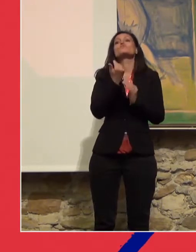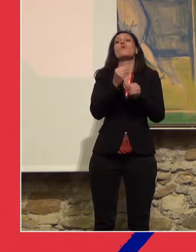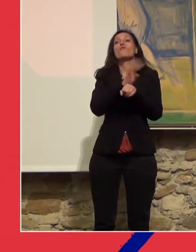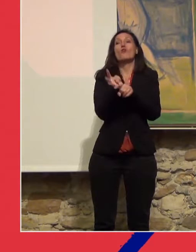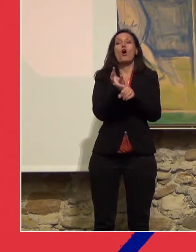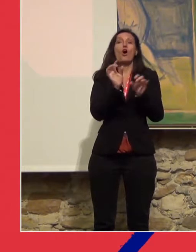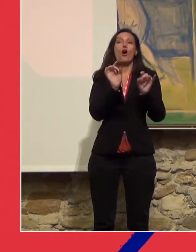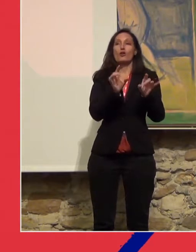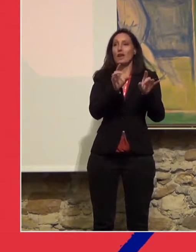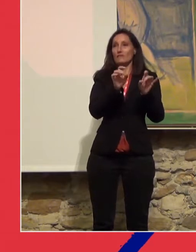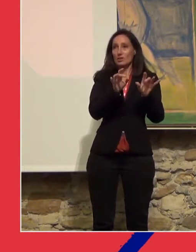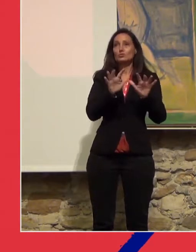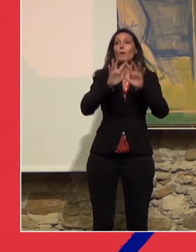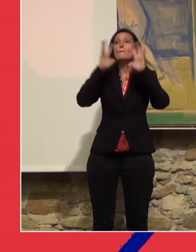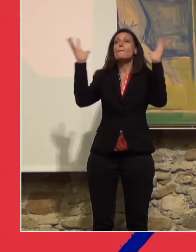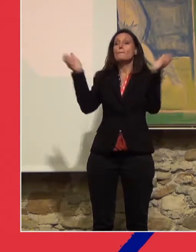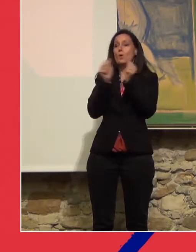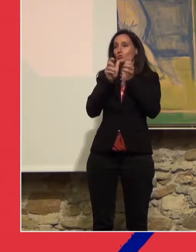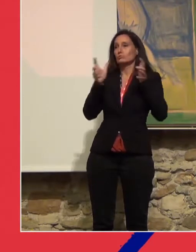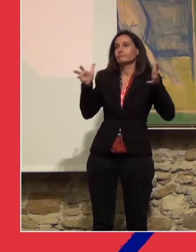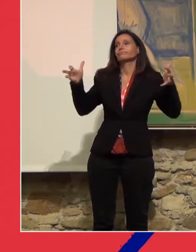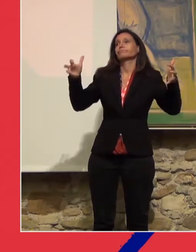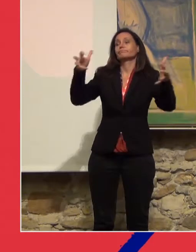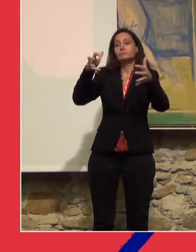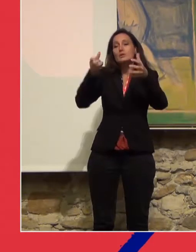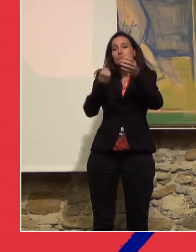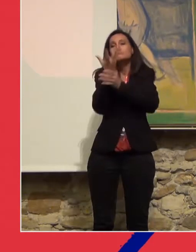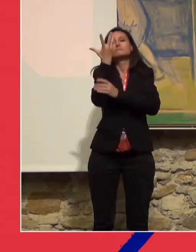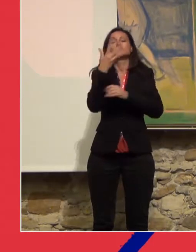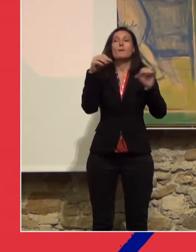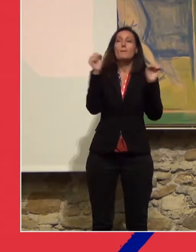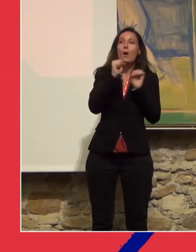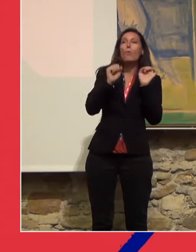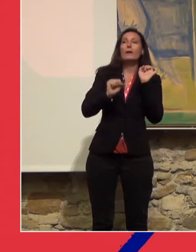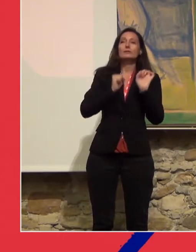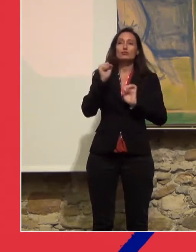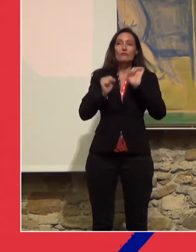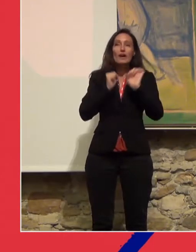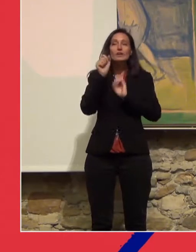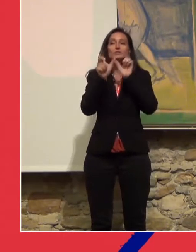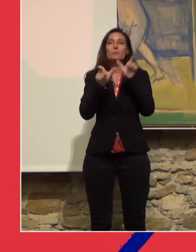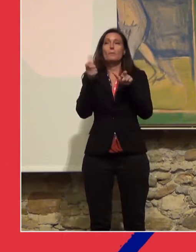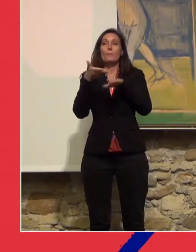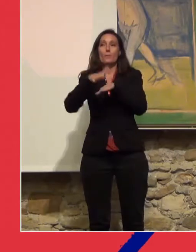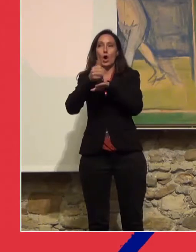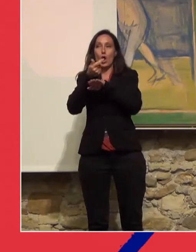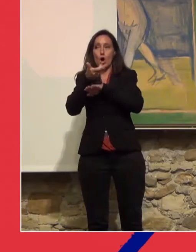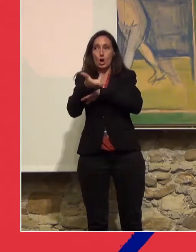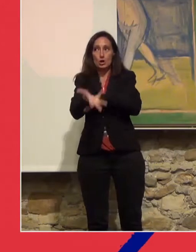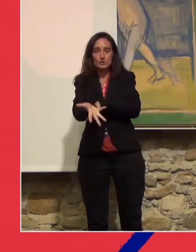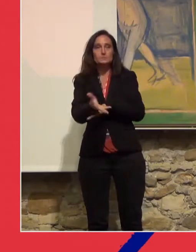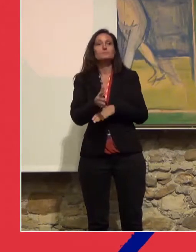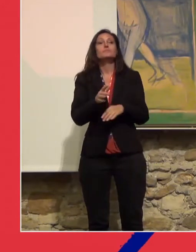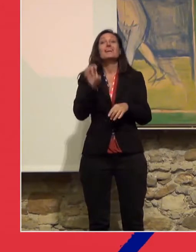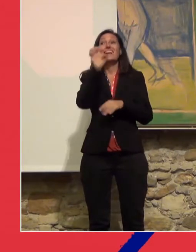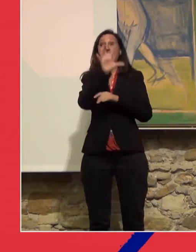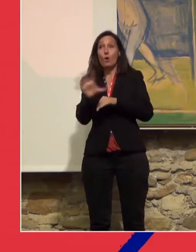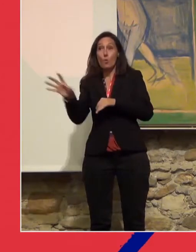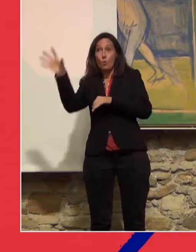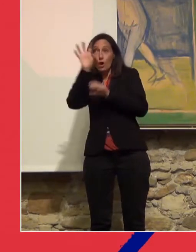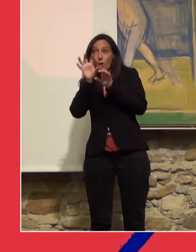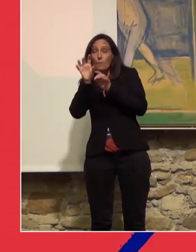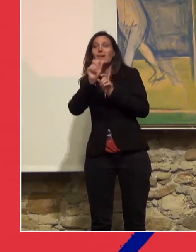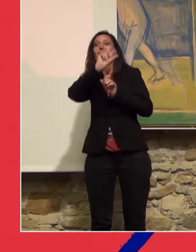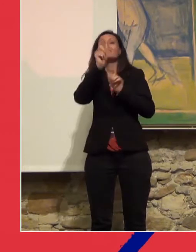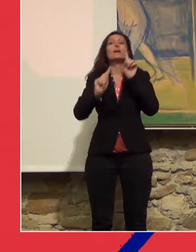paura, sofferenze e morti. L'Italia è stata il primo paese europeo colpito dal contagio virale a partire